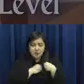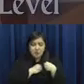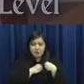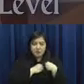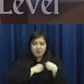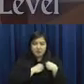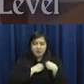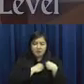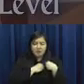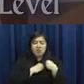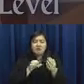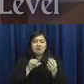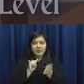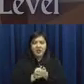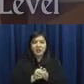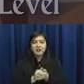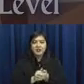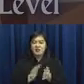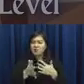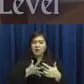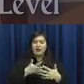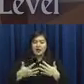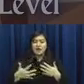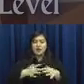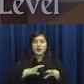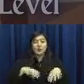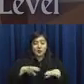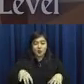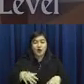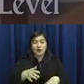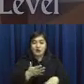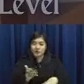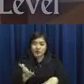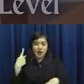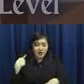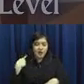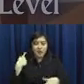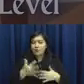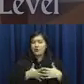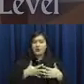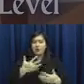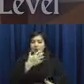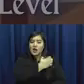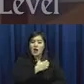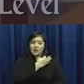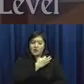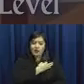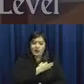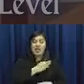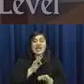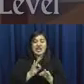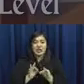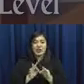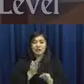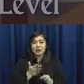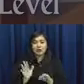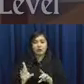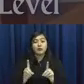mo sa iyong sa pamilya, kung sarili mong kapamaraan yan at sarili mong kaisipan yan, I'm telling you,